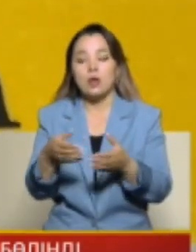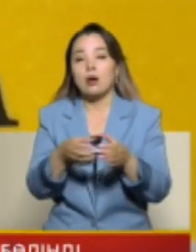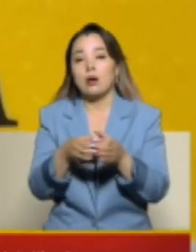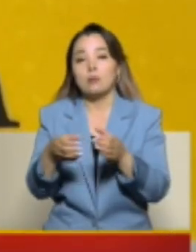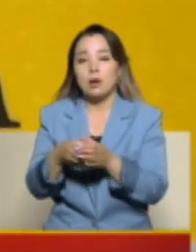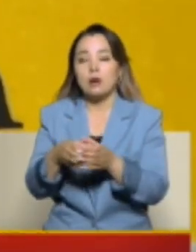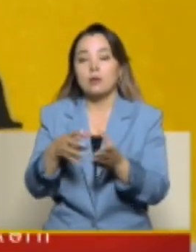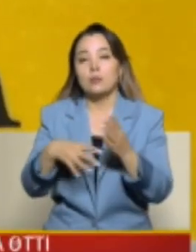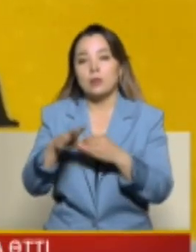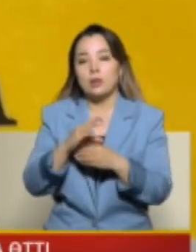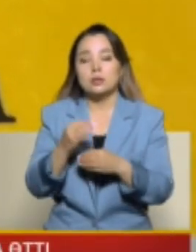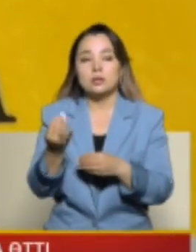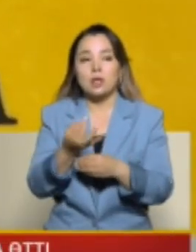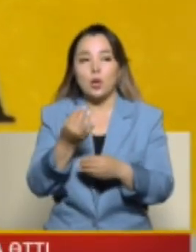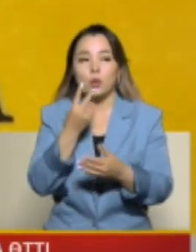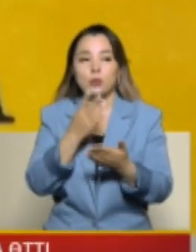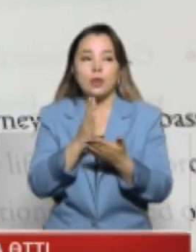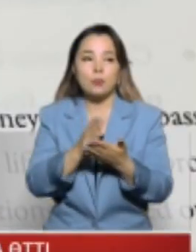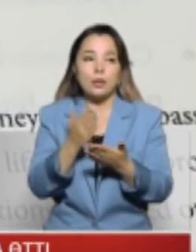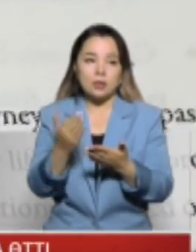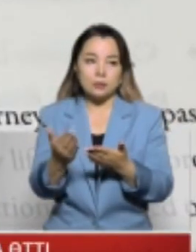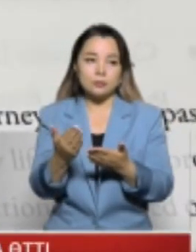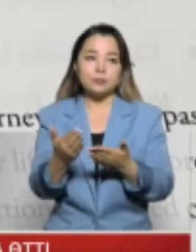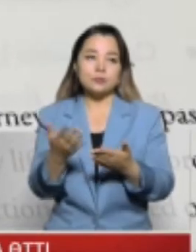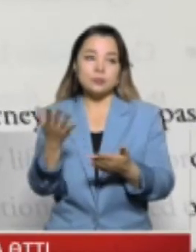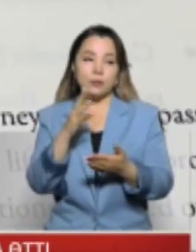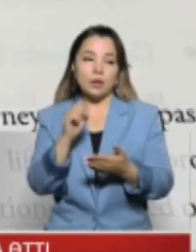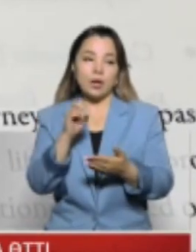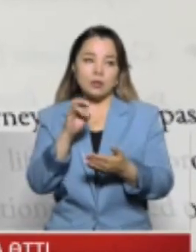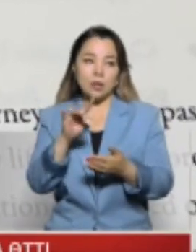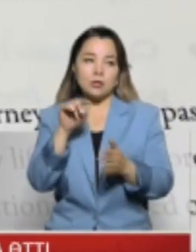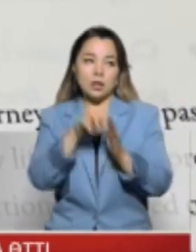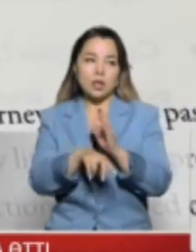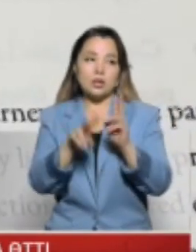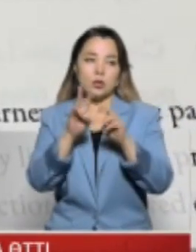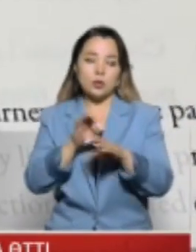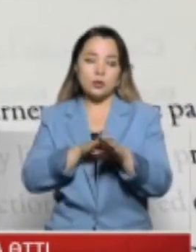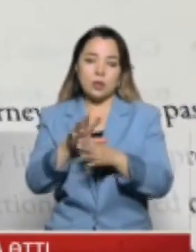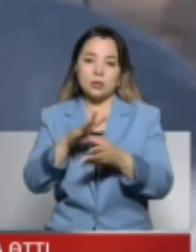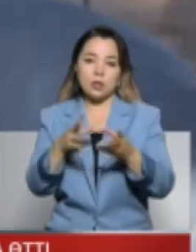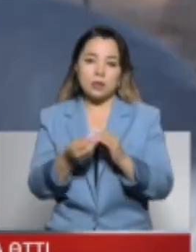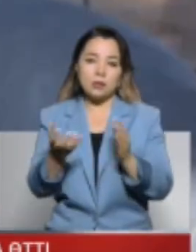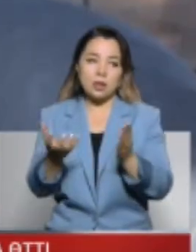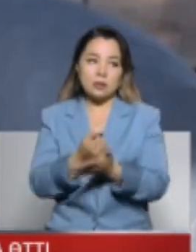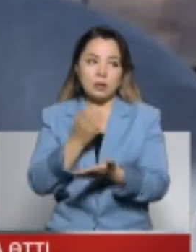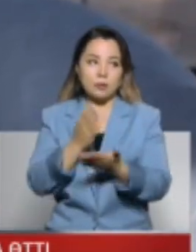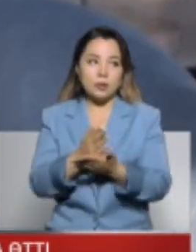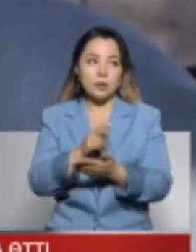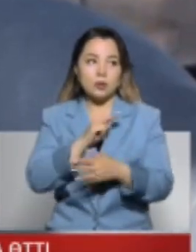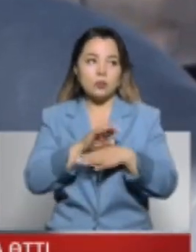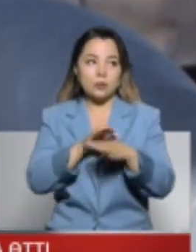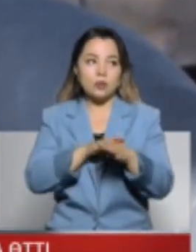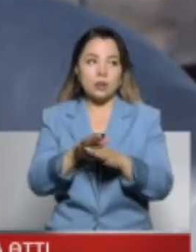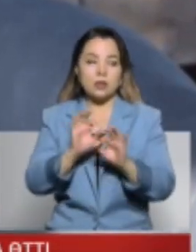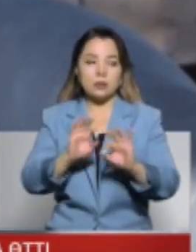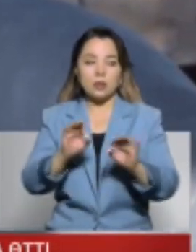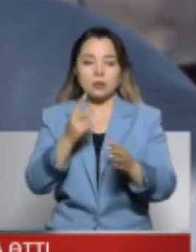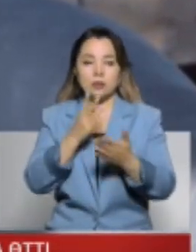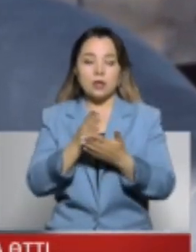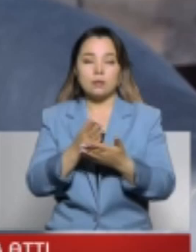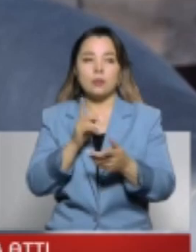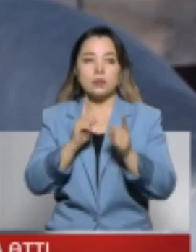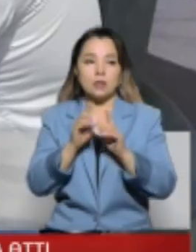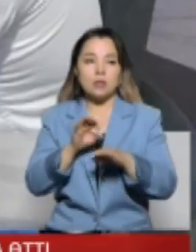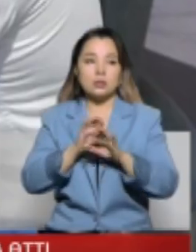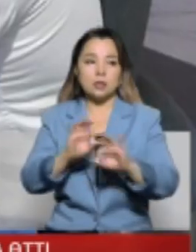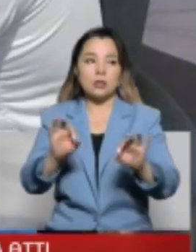компаниялар қазірдің өзінде қызығушылық білдіріп жатыр. Әрі Анарда терең зерттеудің нәтижесінде тапқан тың тұжырымдарымен бөлісу үшін тренинг